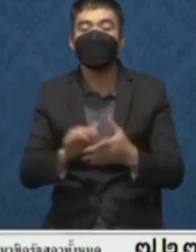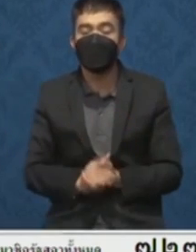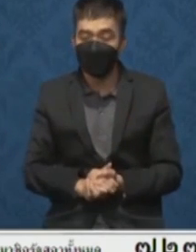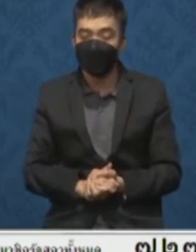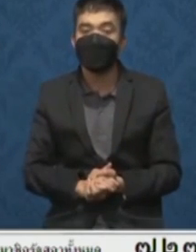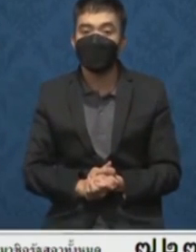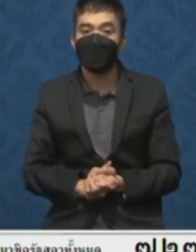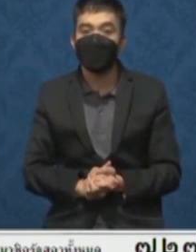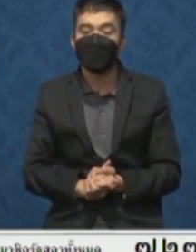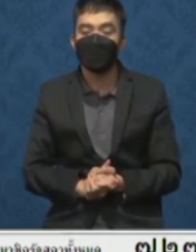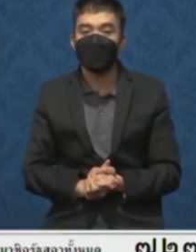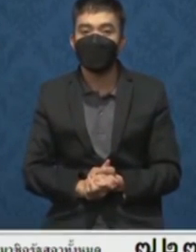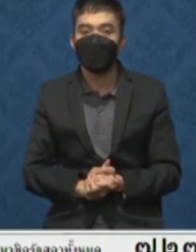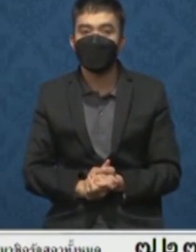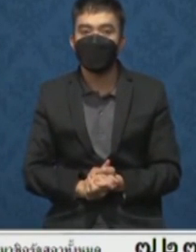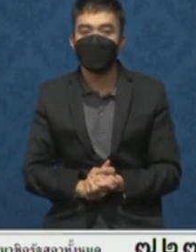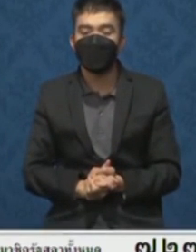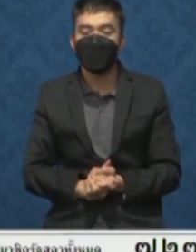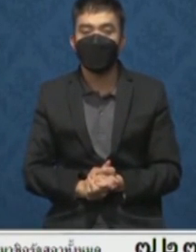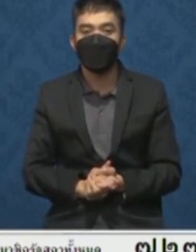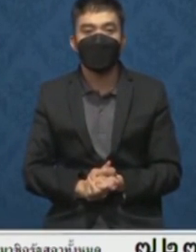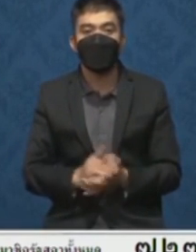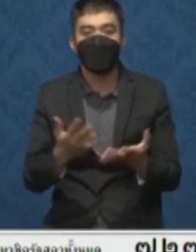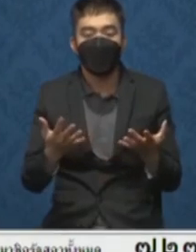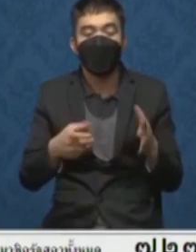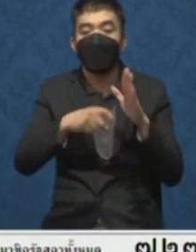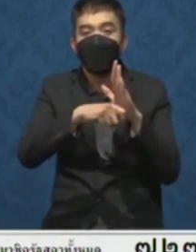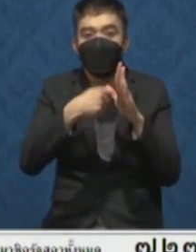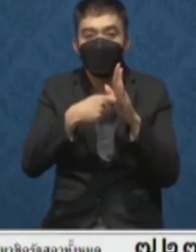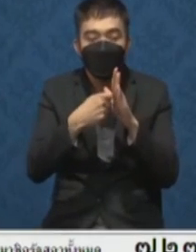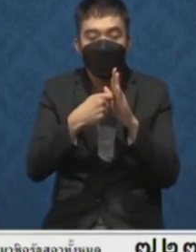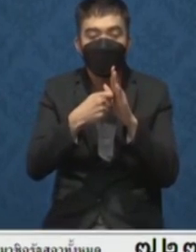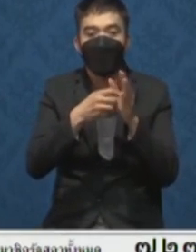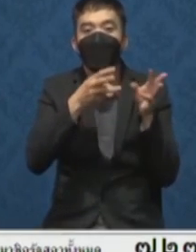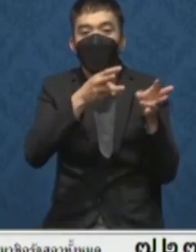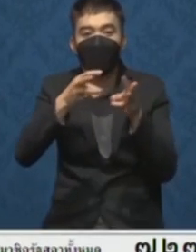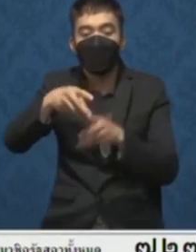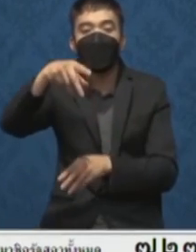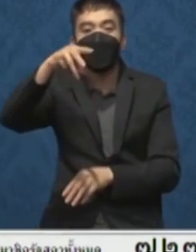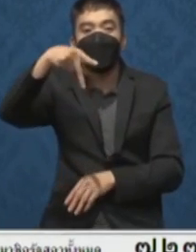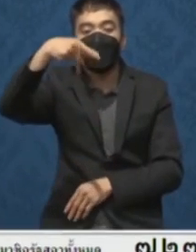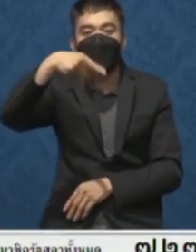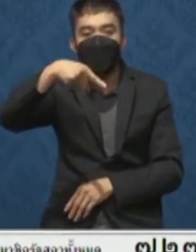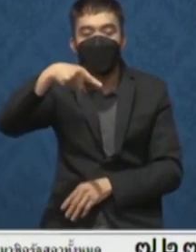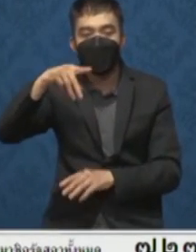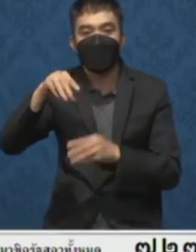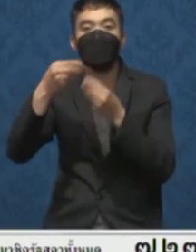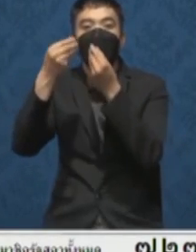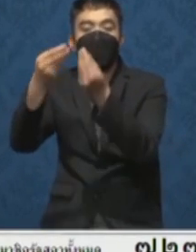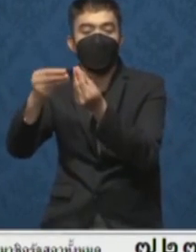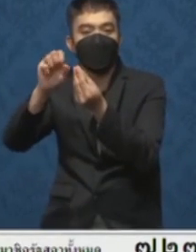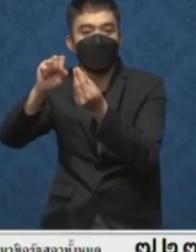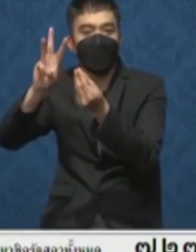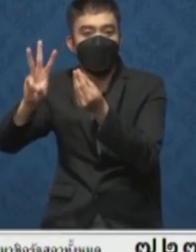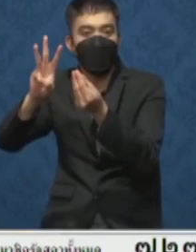แล้วจะเหลือเหตุผลให้มาตรการพิเศษให้สวอเข้าไปรวมเลือกนายกรัฐมันตรี